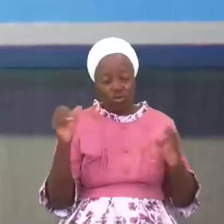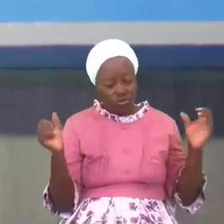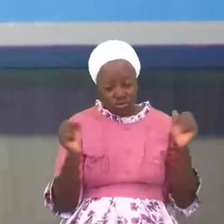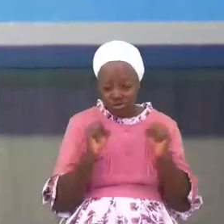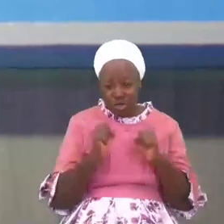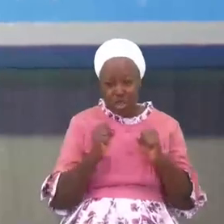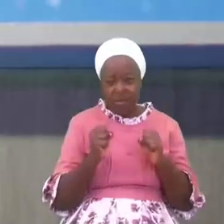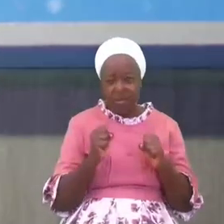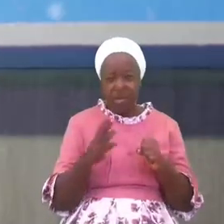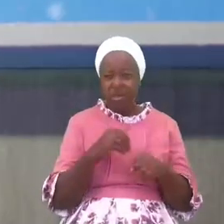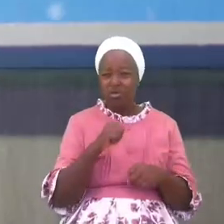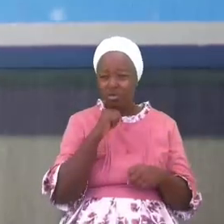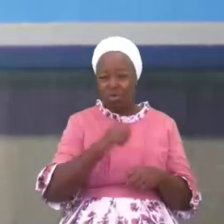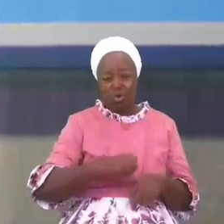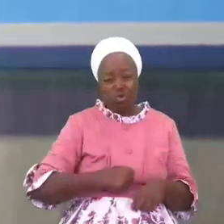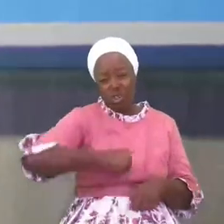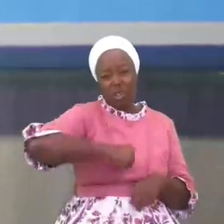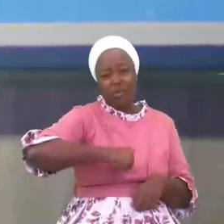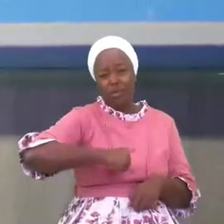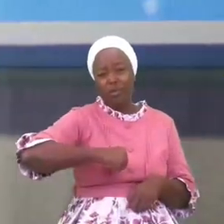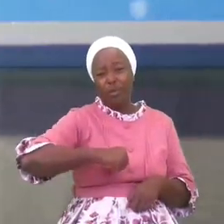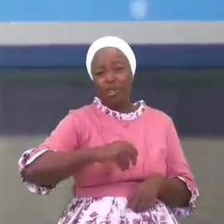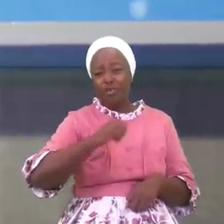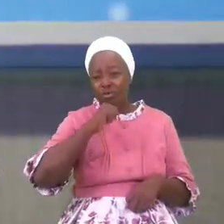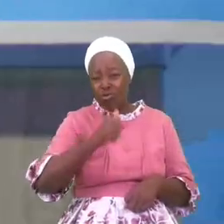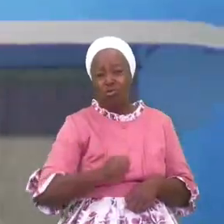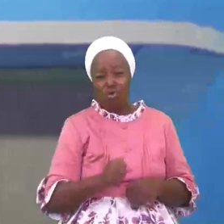Inébranlable. De façon irrésistible.